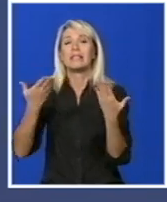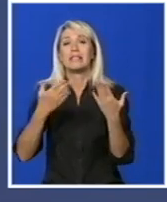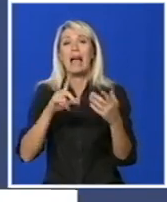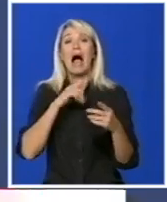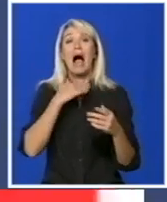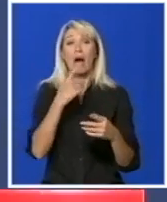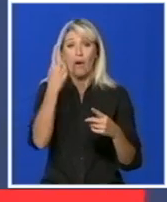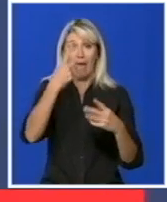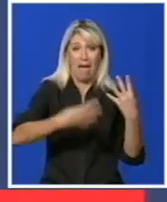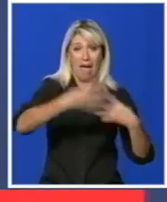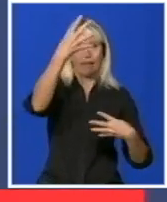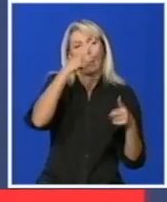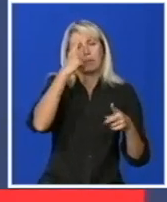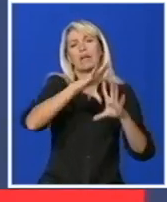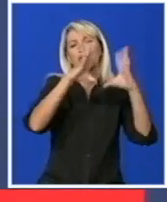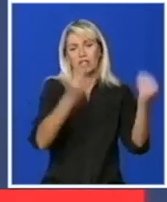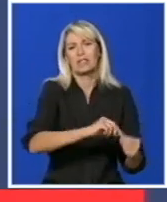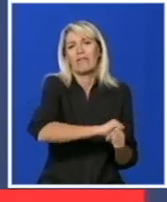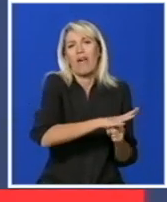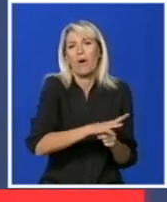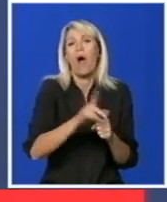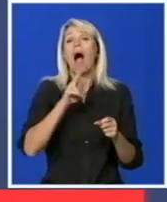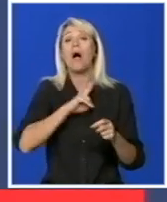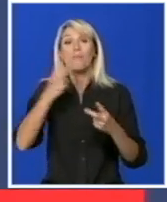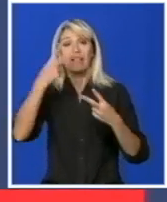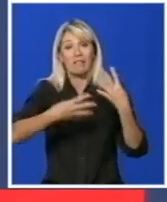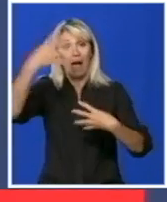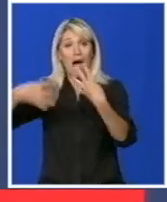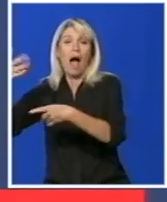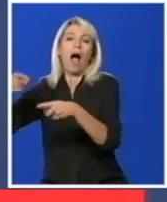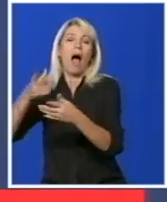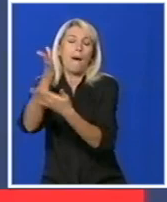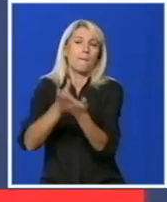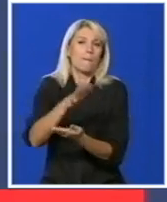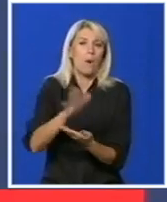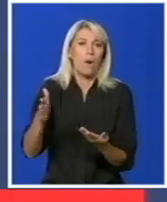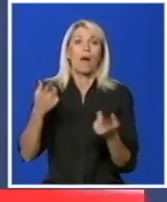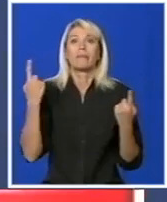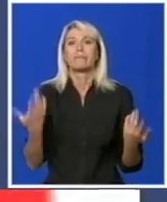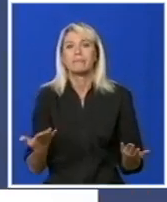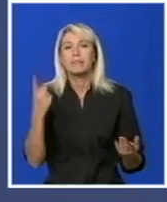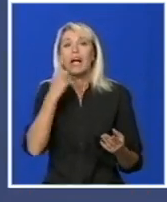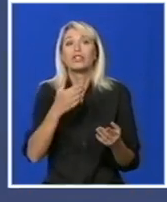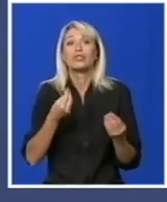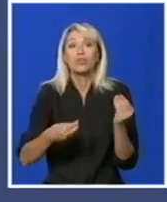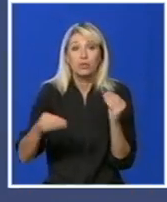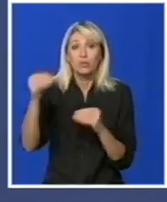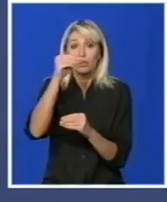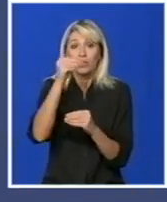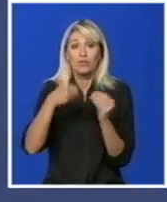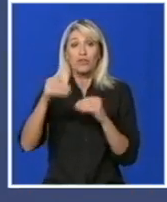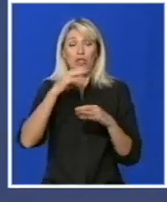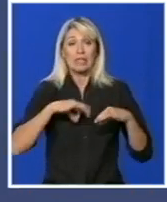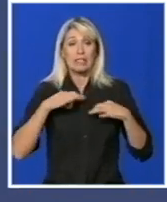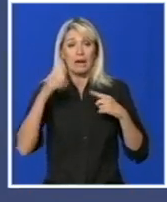broj non-COVID kapaciteta, odnosno COVID kapaciteta smanjuje, tako se povećava broj non-COVID kapaciteta.